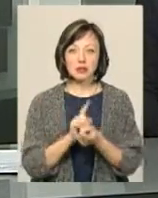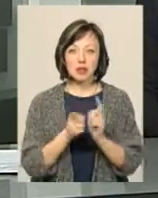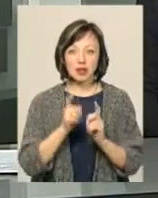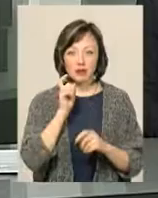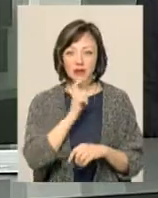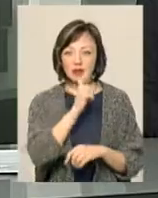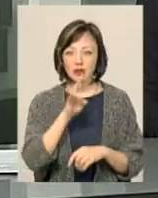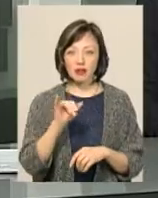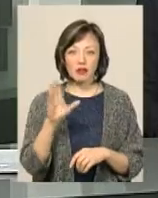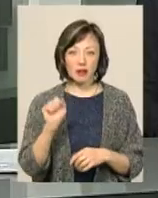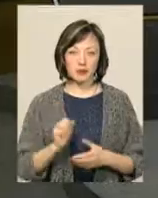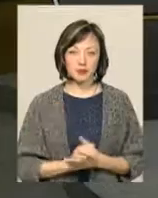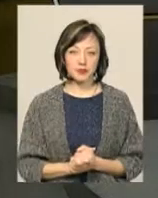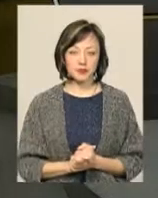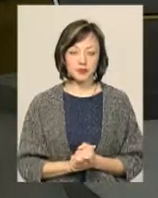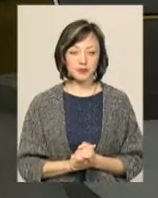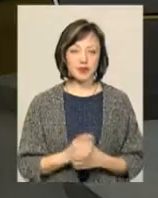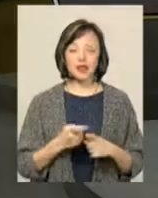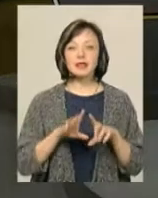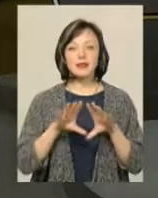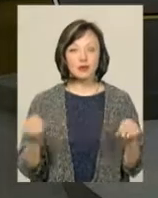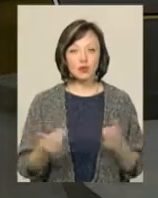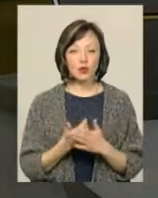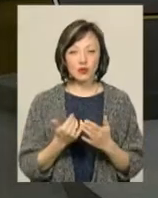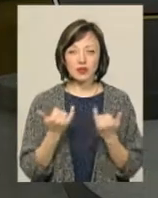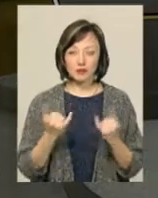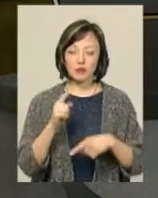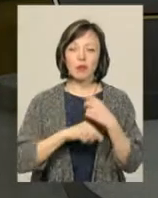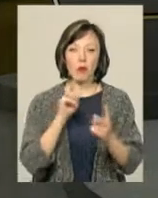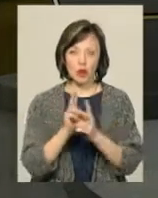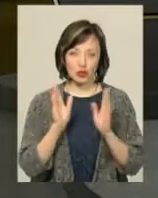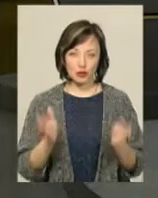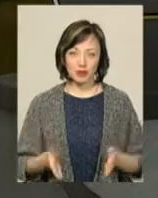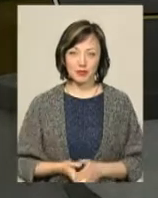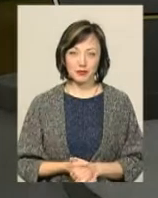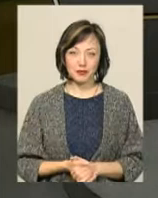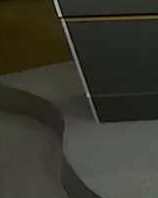стане вінницька «Нива-В». Це всі новини на цю годину. Побачимось!